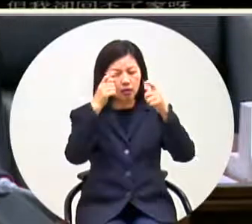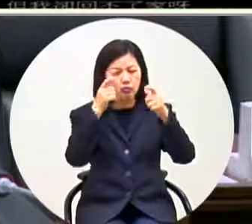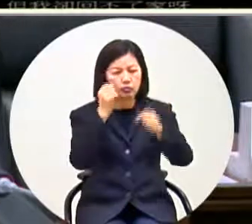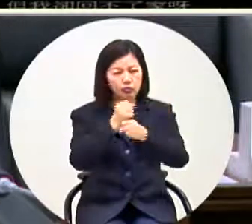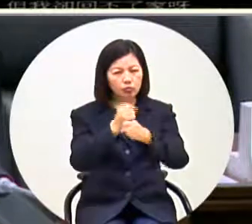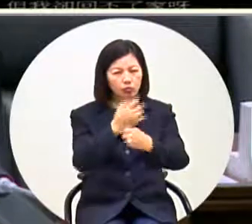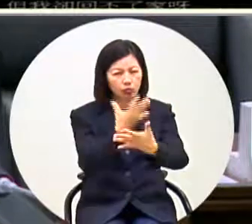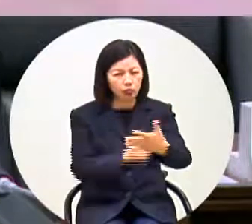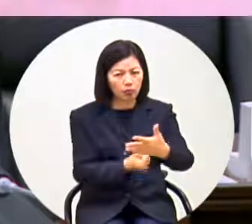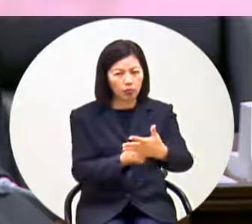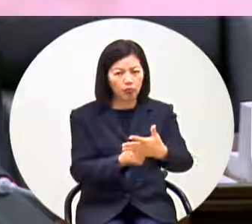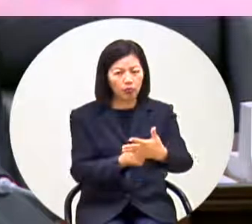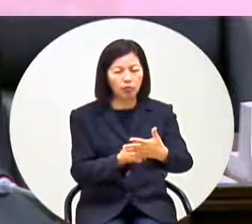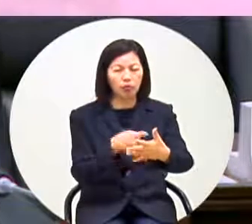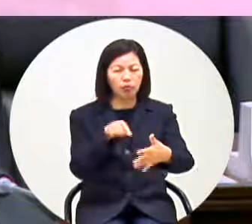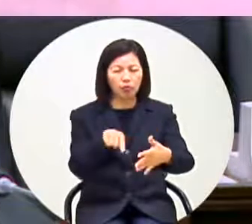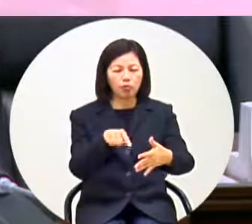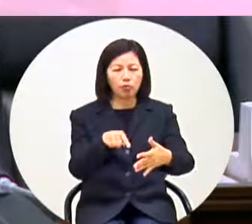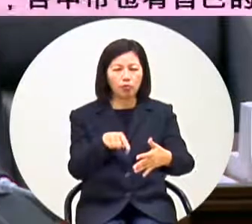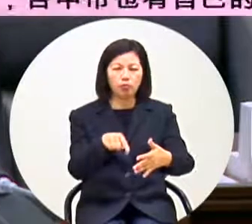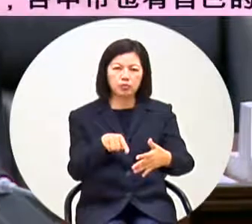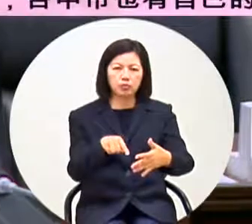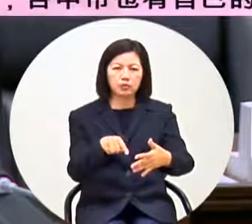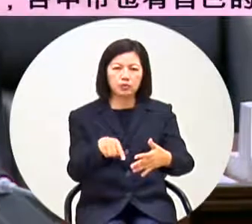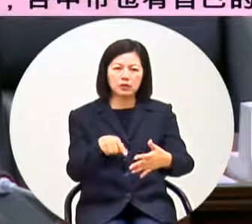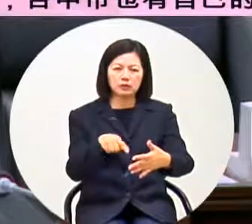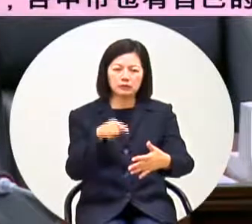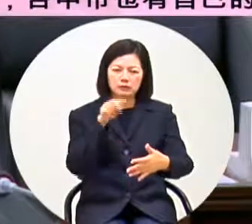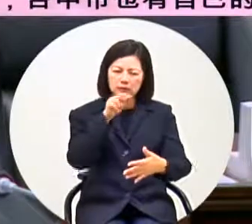啊，不然其实很心酸了哈。